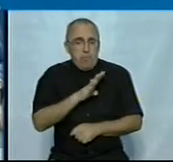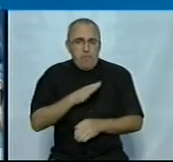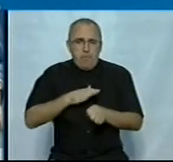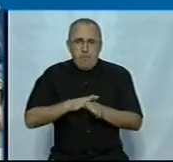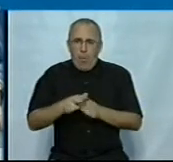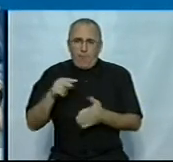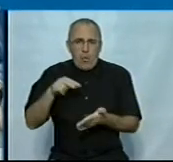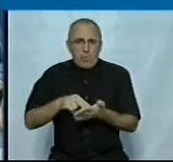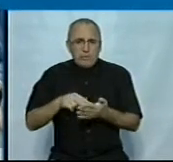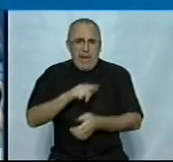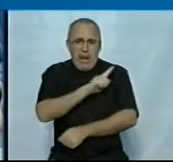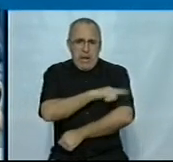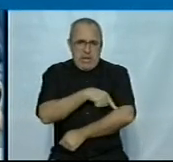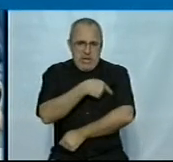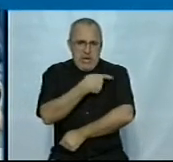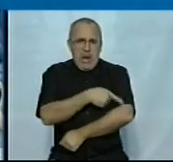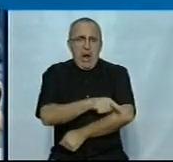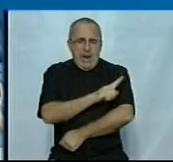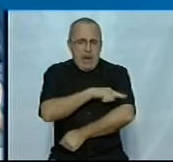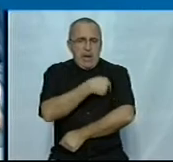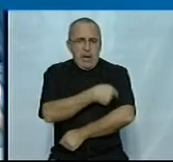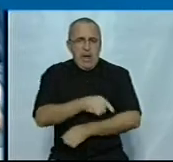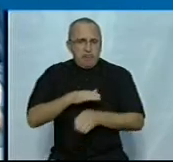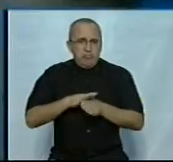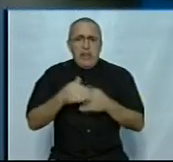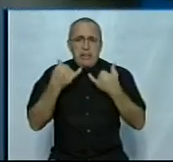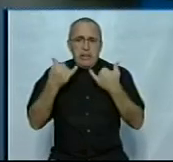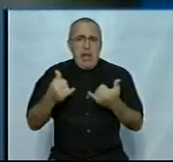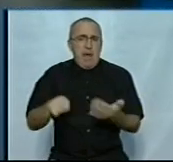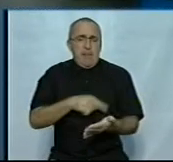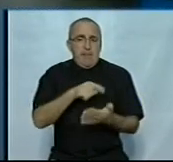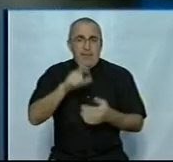повноцінною лікарнею для